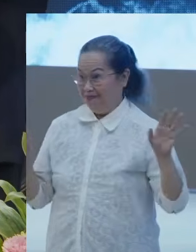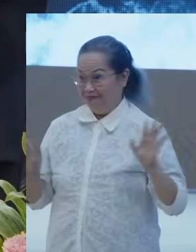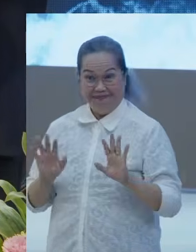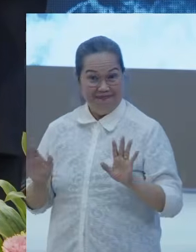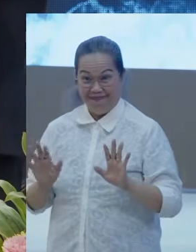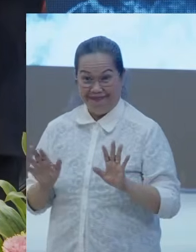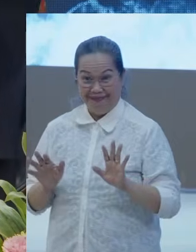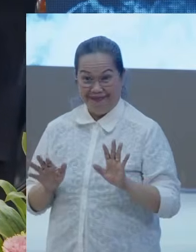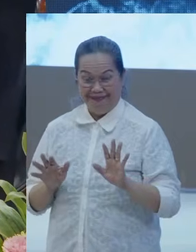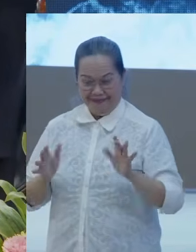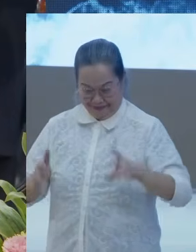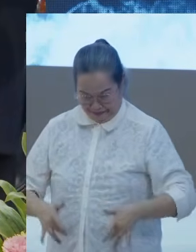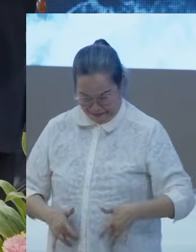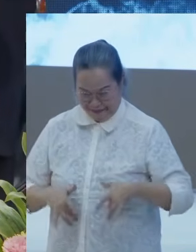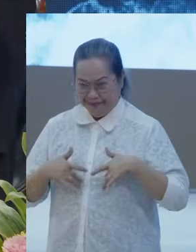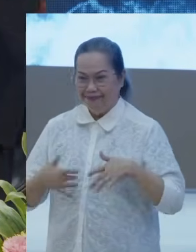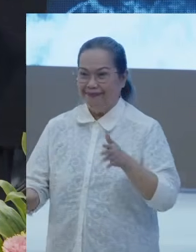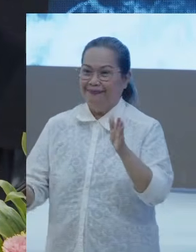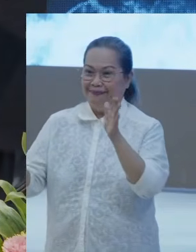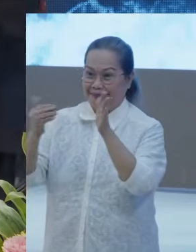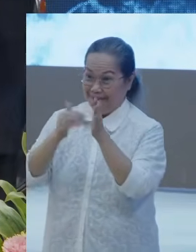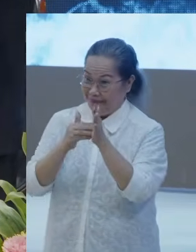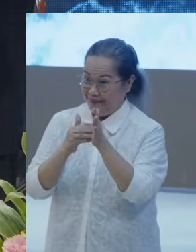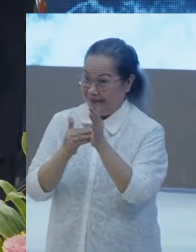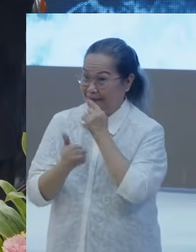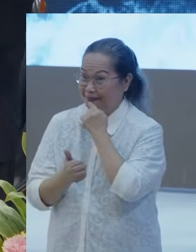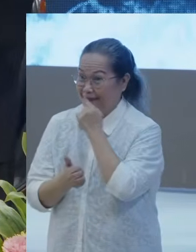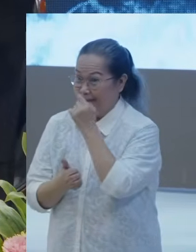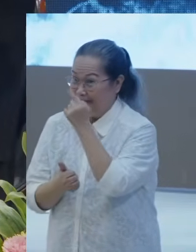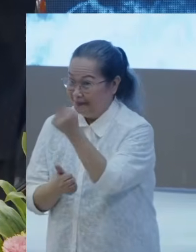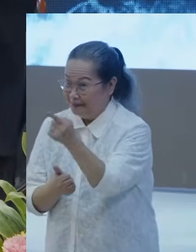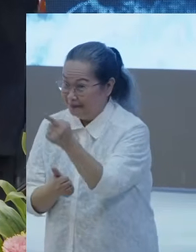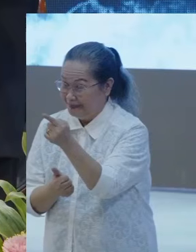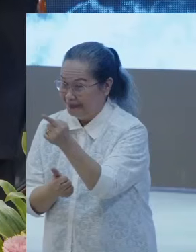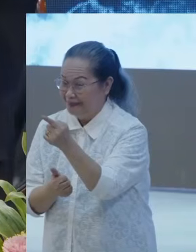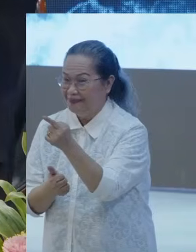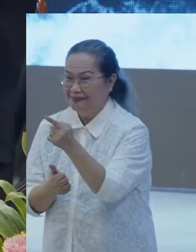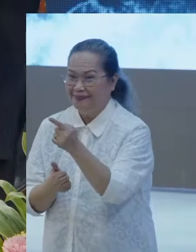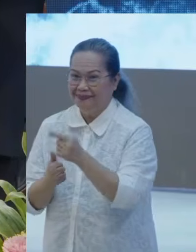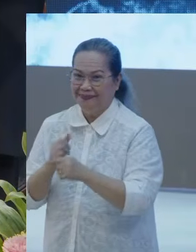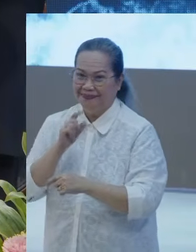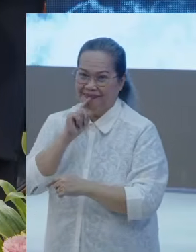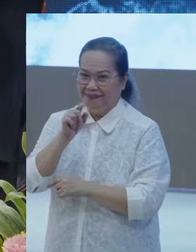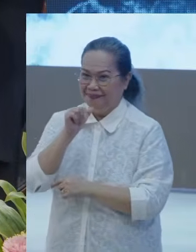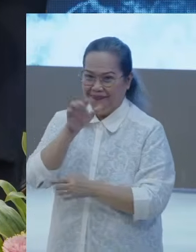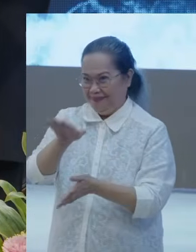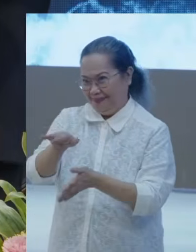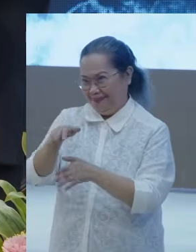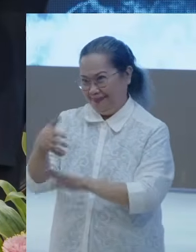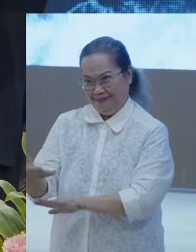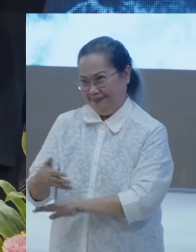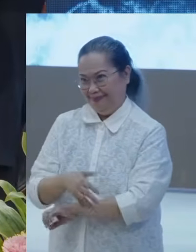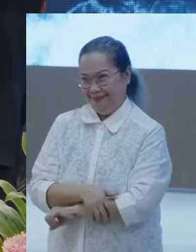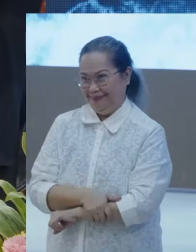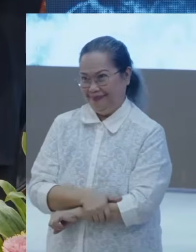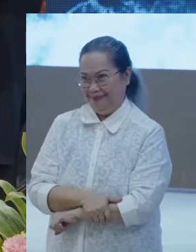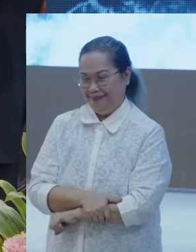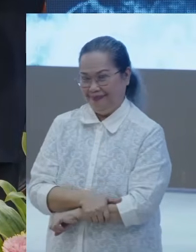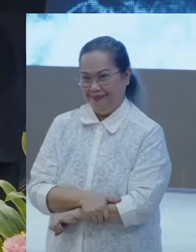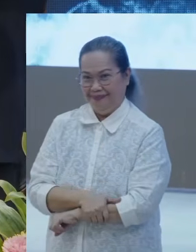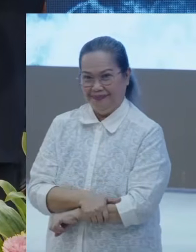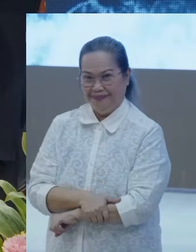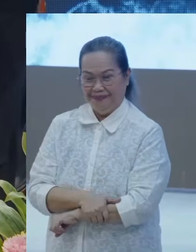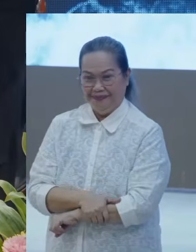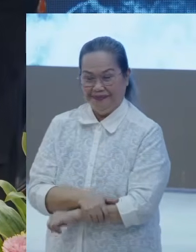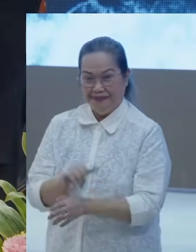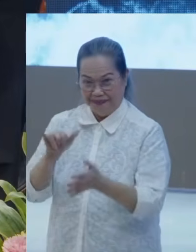At yung pagkabuhay niya na maguli, quote unquote, kasi hindi naman siya talaga namatay. Di ba?